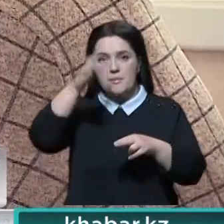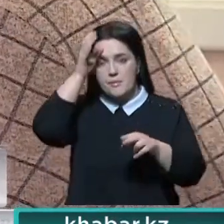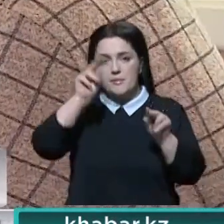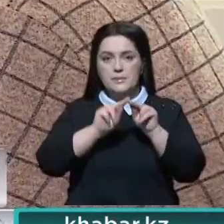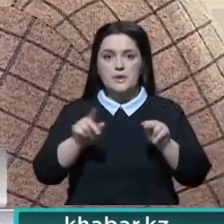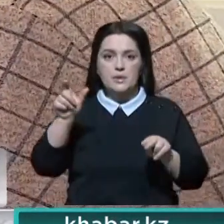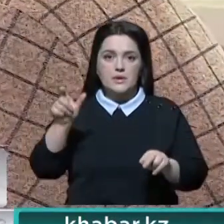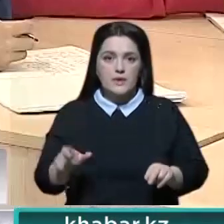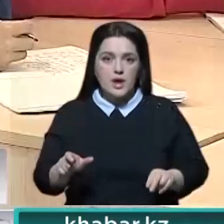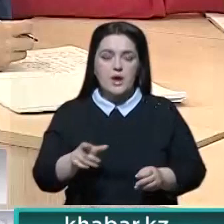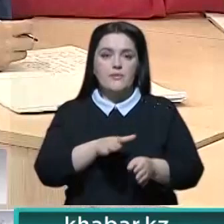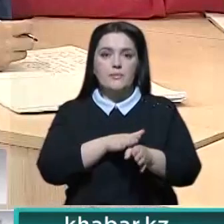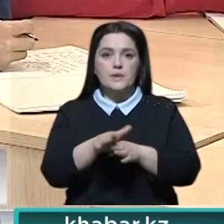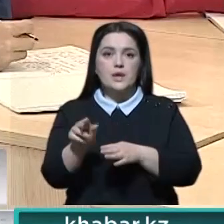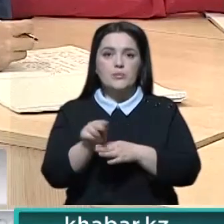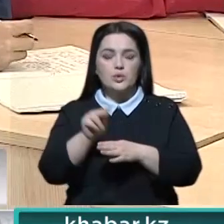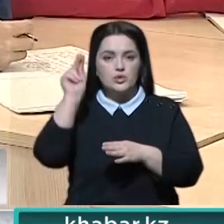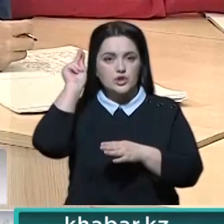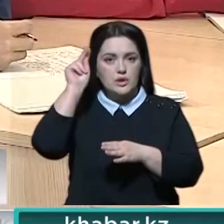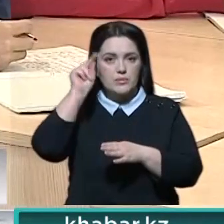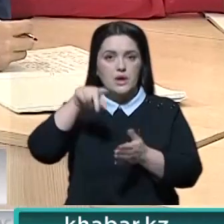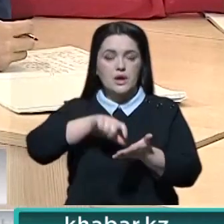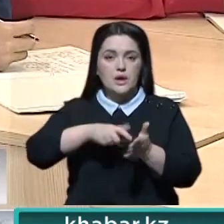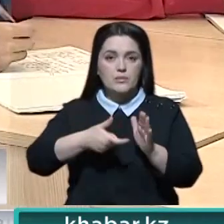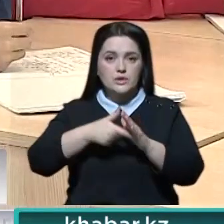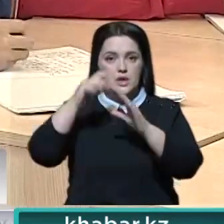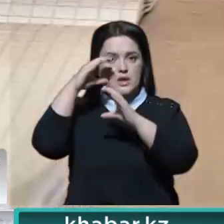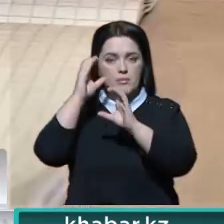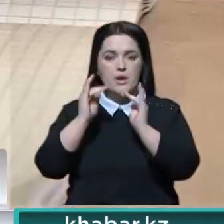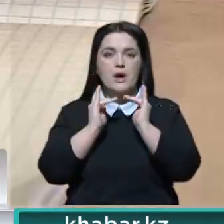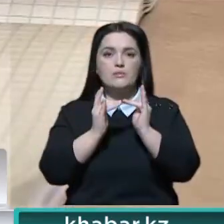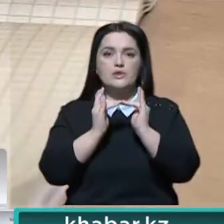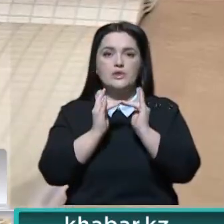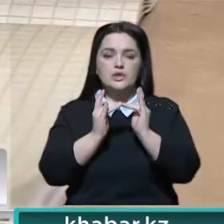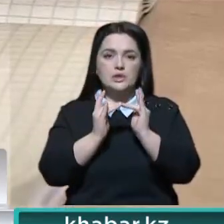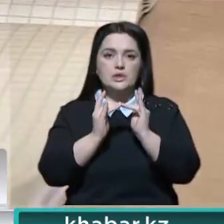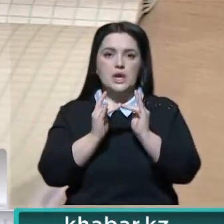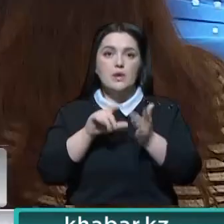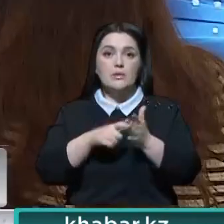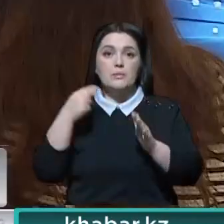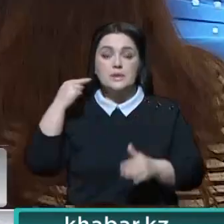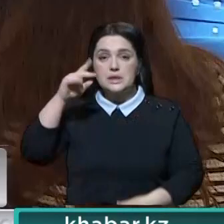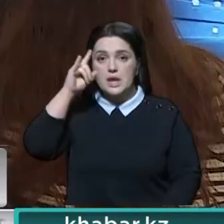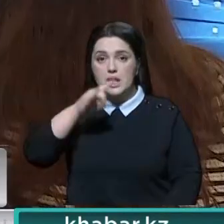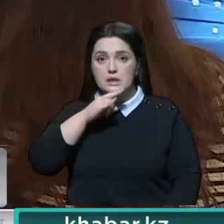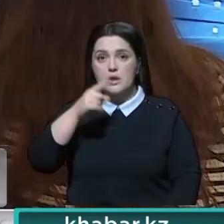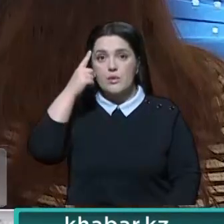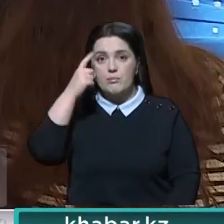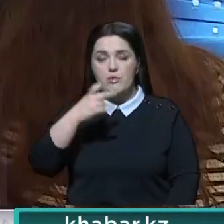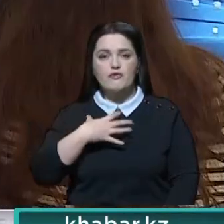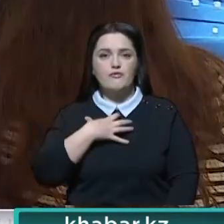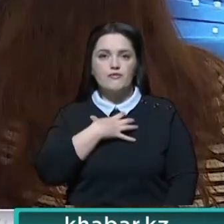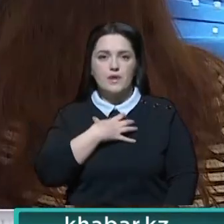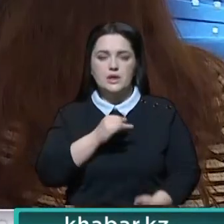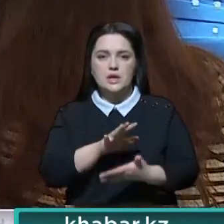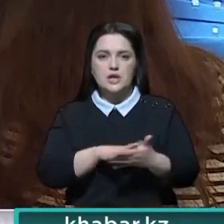и преподавателям. Кроме того, выполнен ремонт учебных корпусов, лабораторий и общежитий. Президент Казахстана указал на